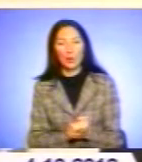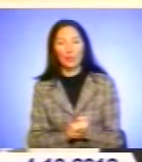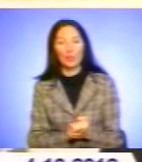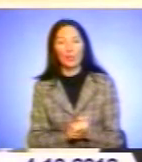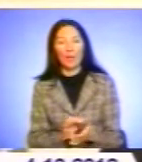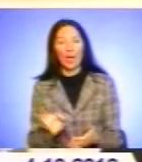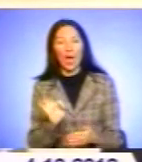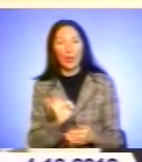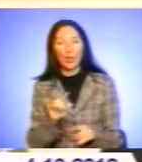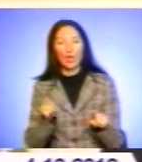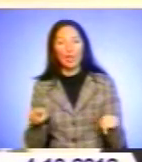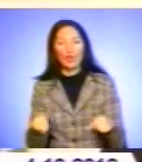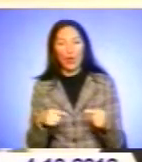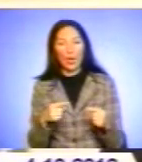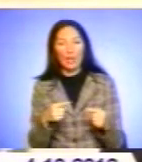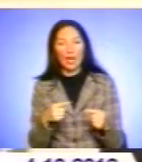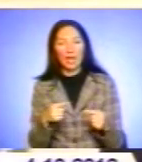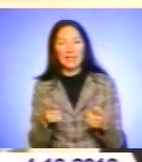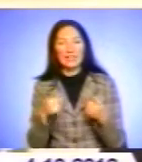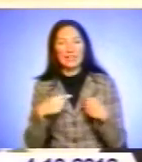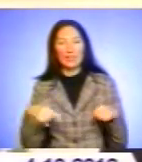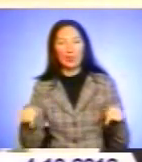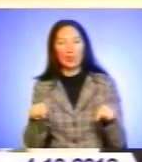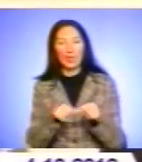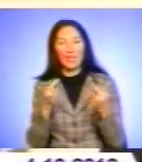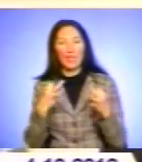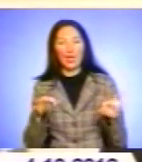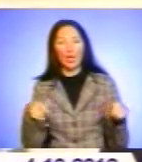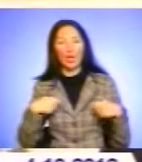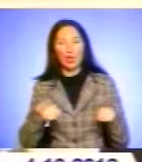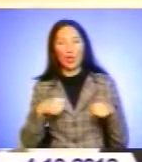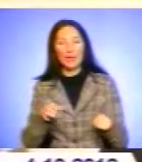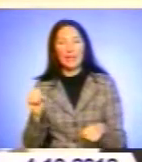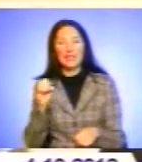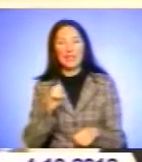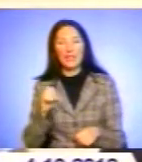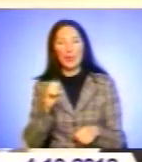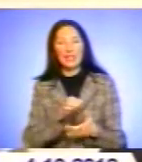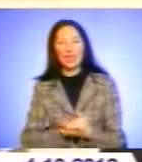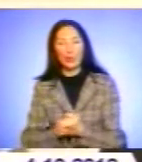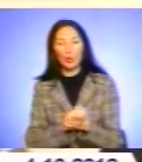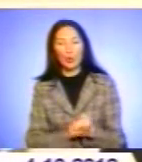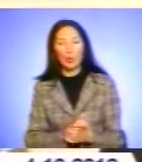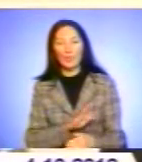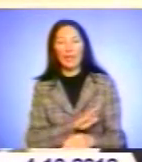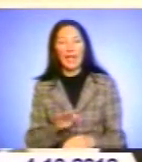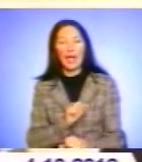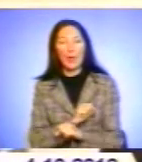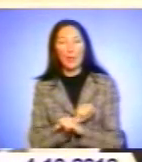про створення зони вільної торгівлі з Європейським Союзом. Не